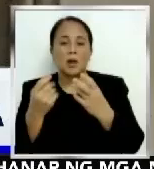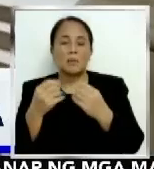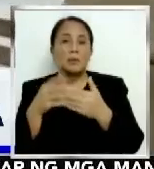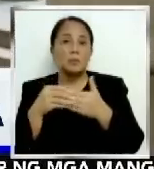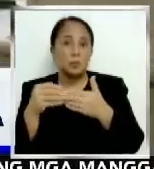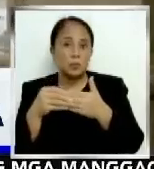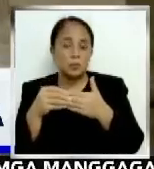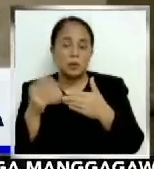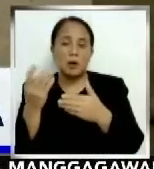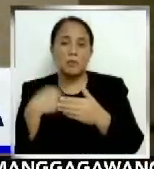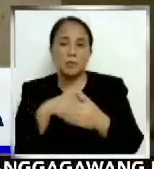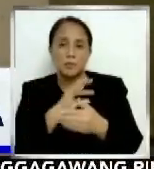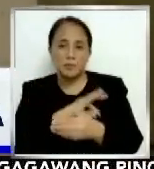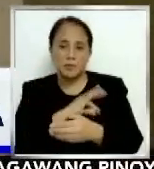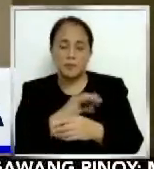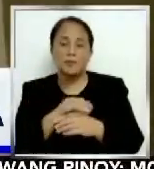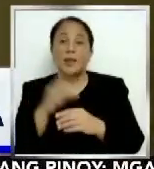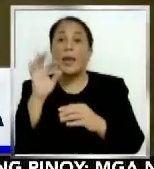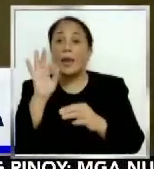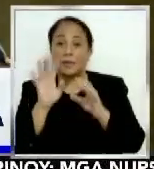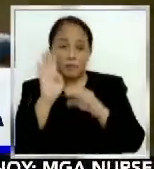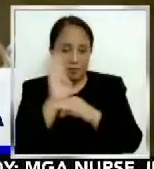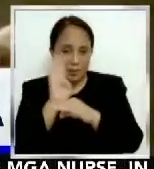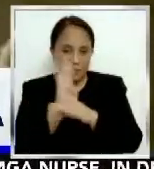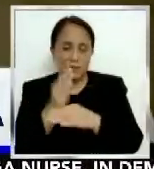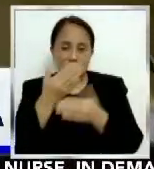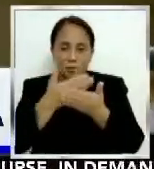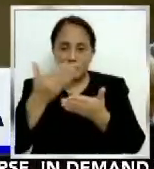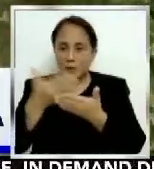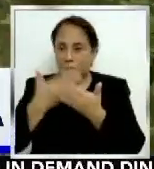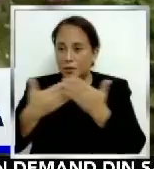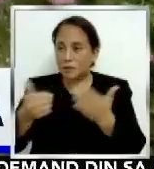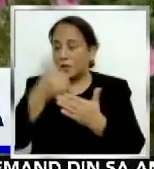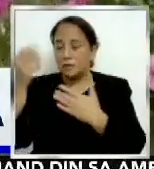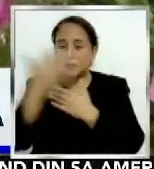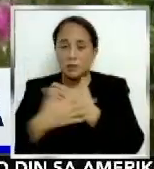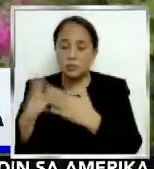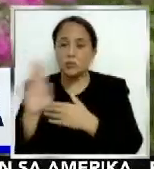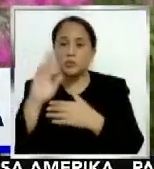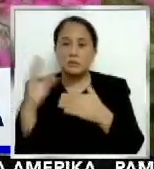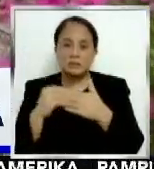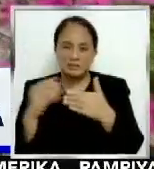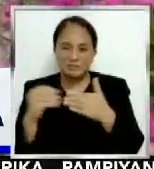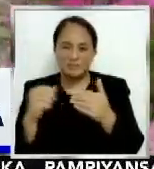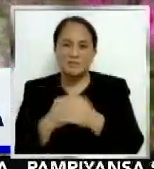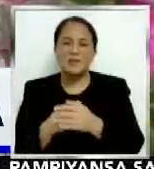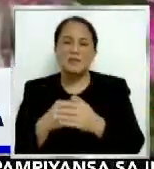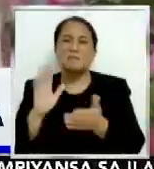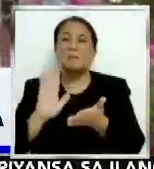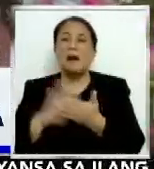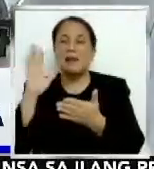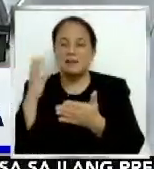mo. Kung negosyante na namimili ng materyales abroad gamit ang dolyar, nagiging mas mahal ang gastusin,